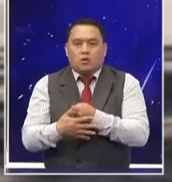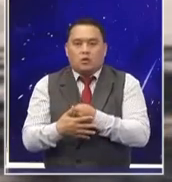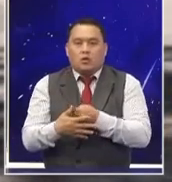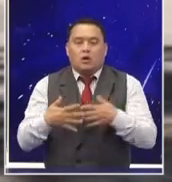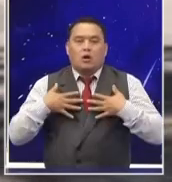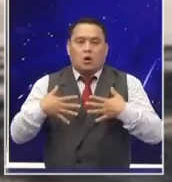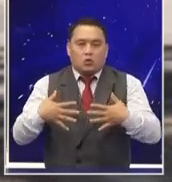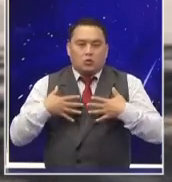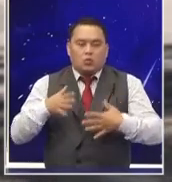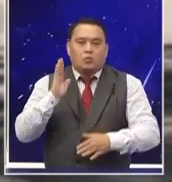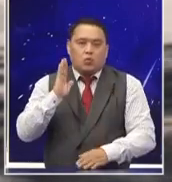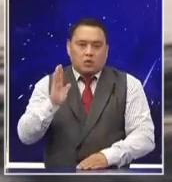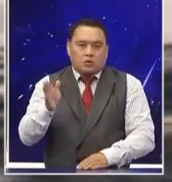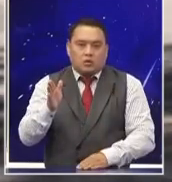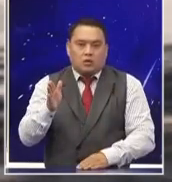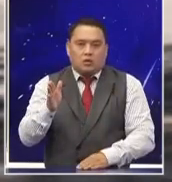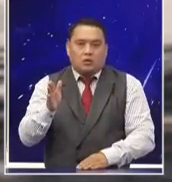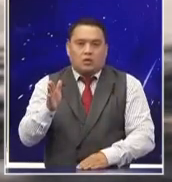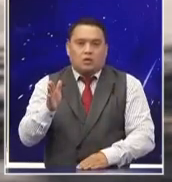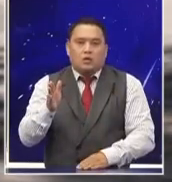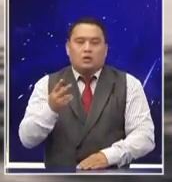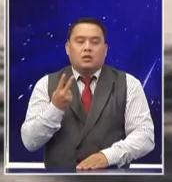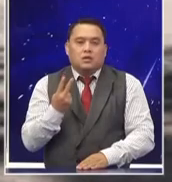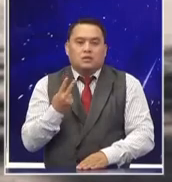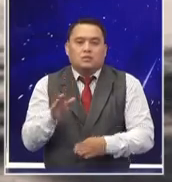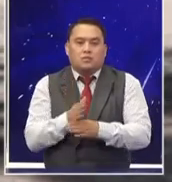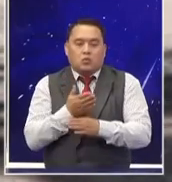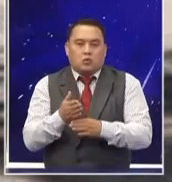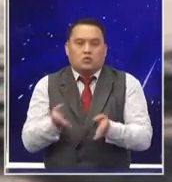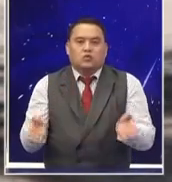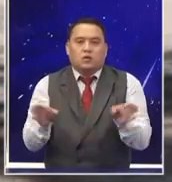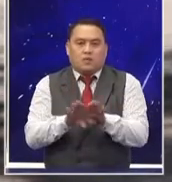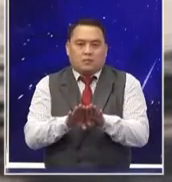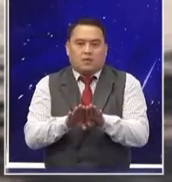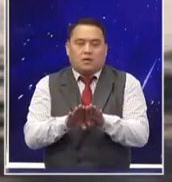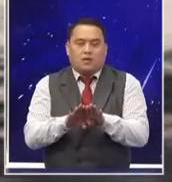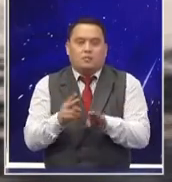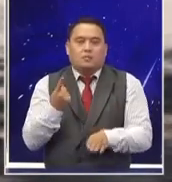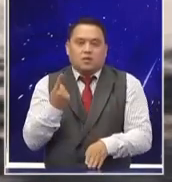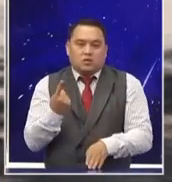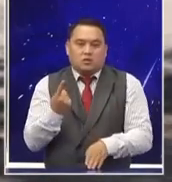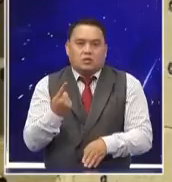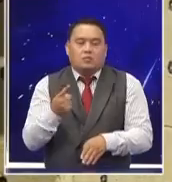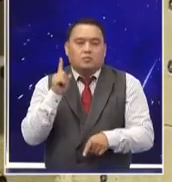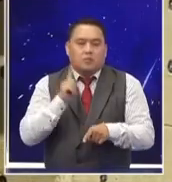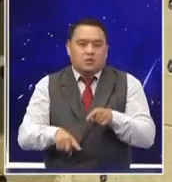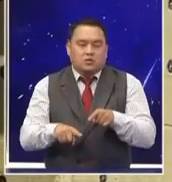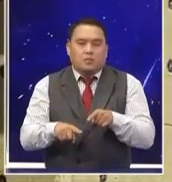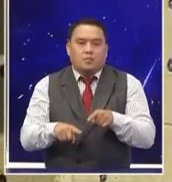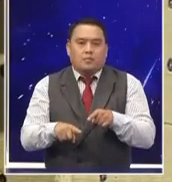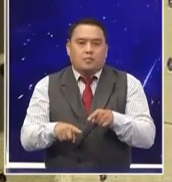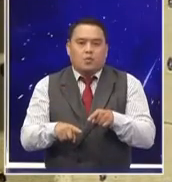болады. Және ортасы екісі бөлінетті жабылып, бір жағында шұғыл жағдайда